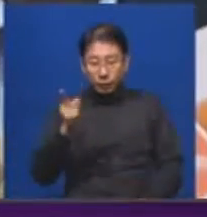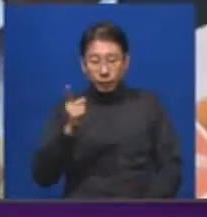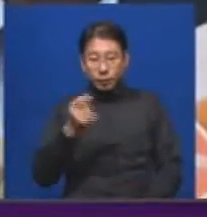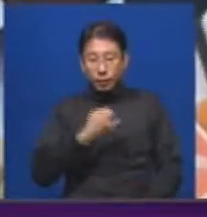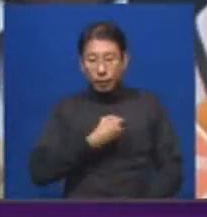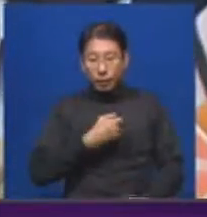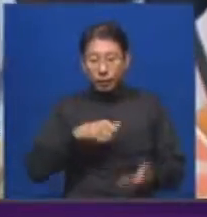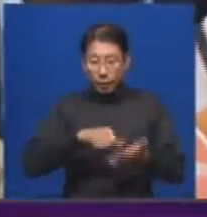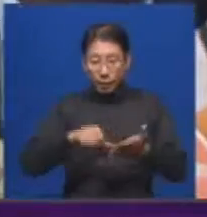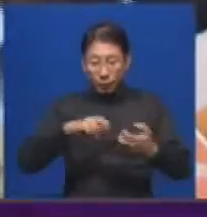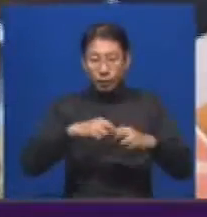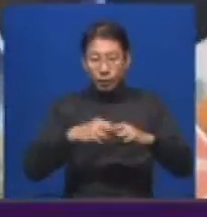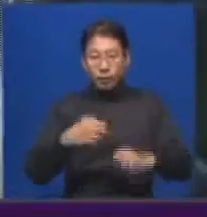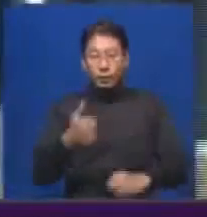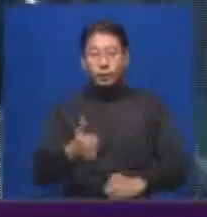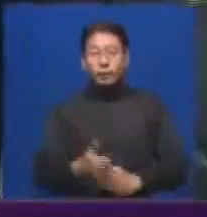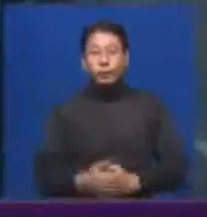คุยกัน